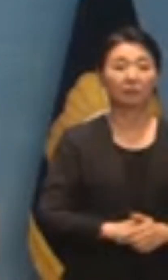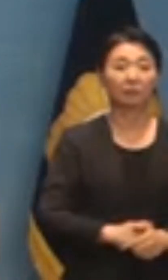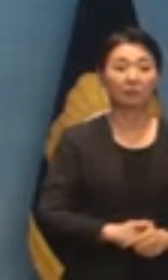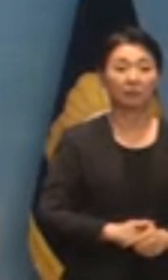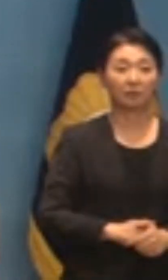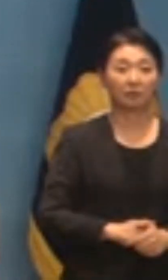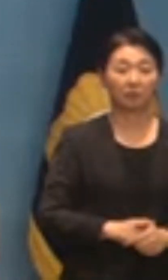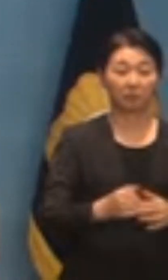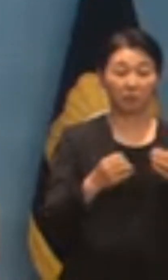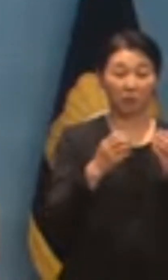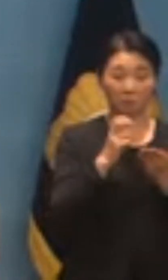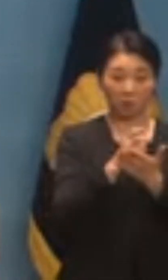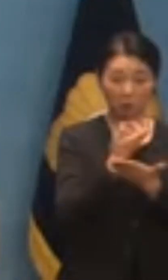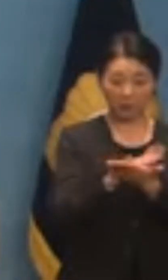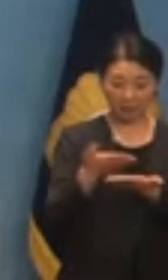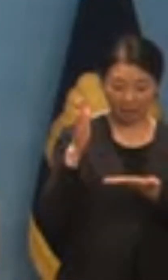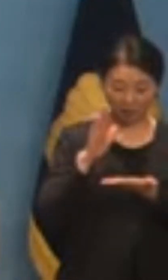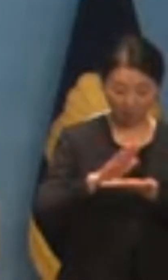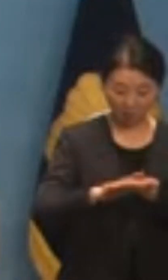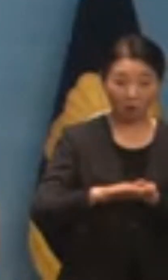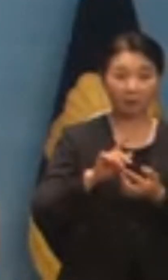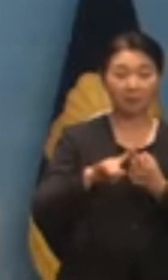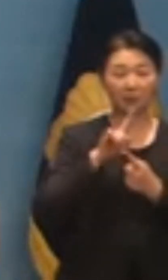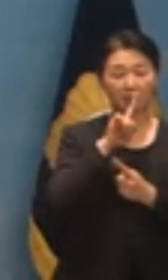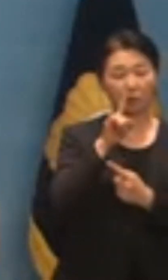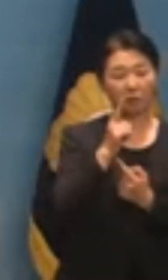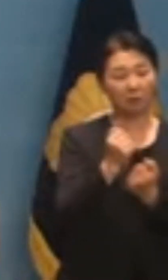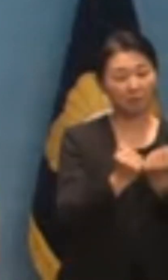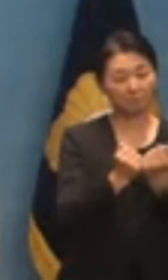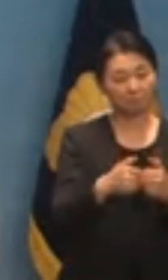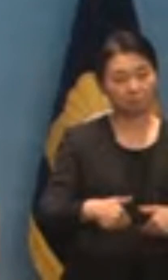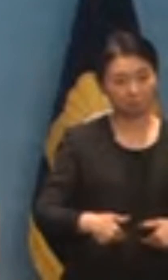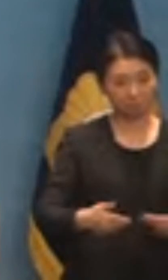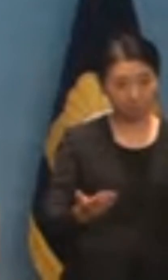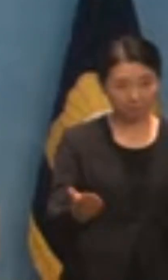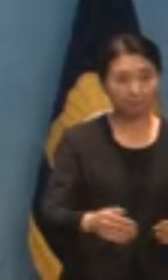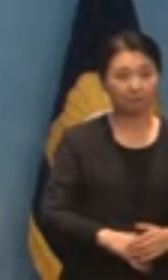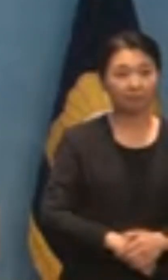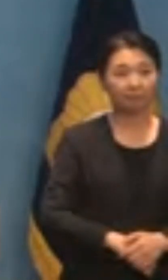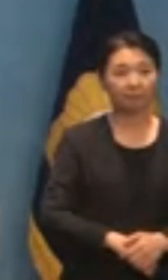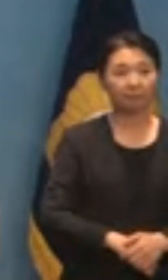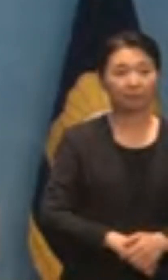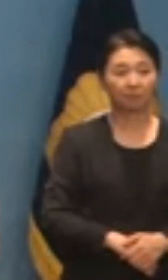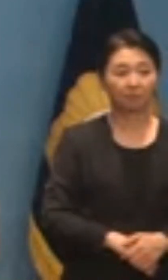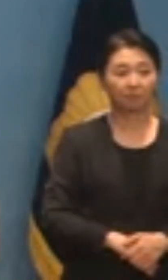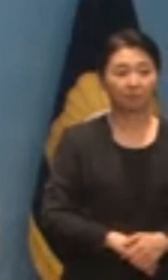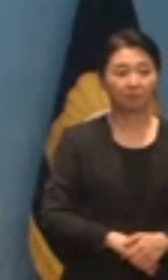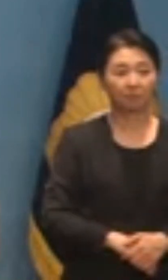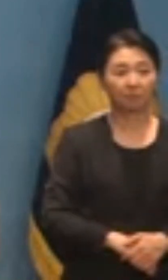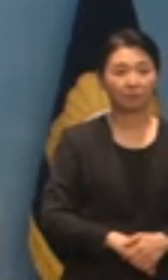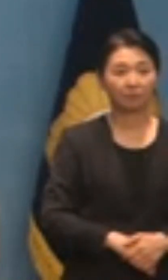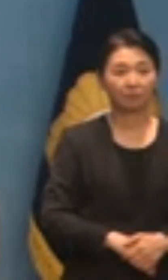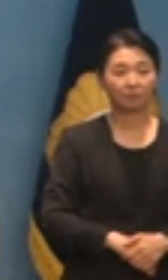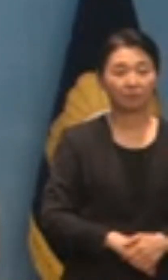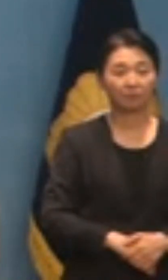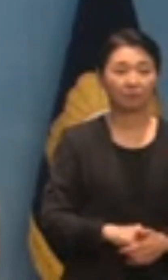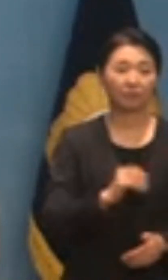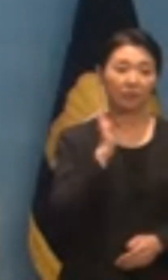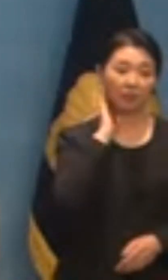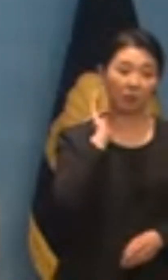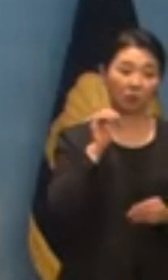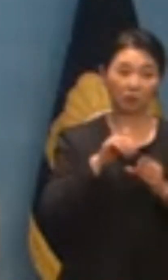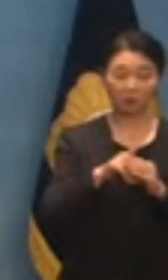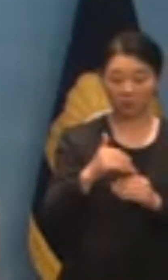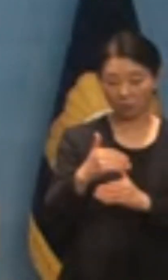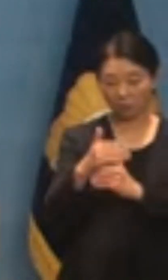여러 개헌에 대해서는 제가 중원부원 더 말씀드리지 않겠습니다만, 아무튼 대선